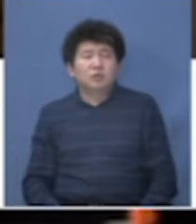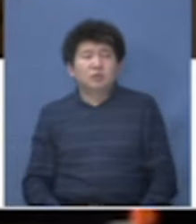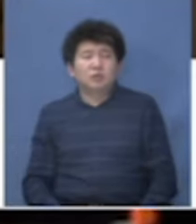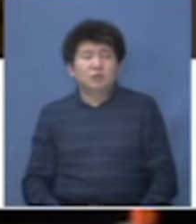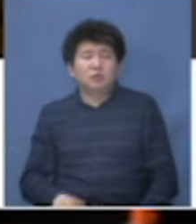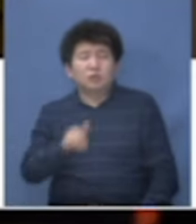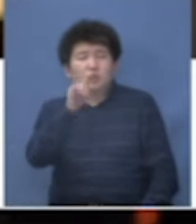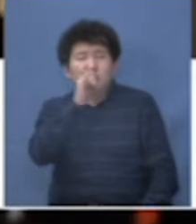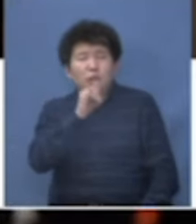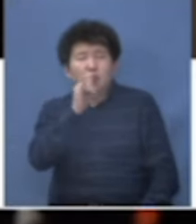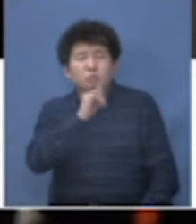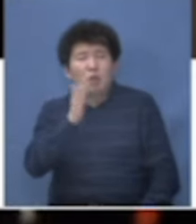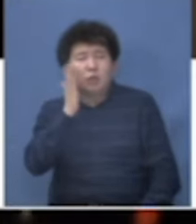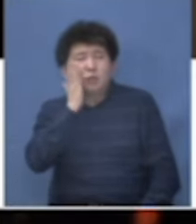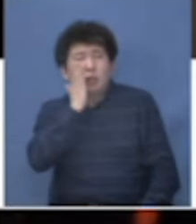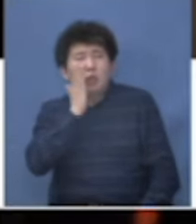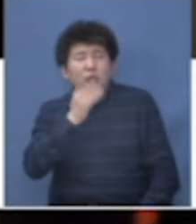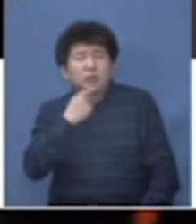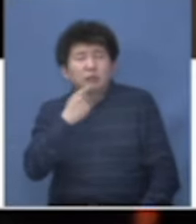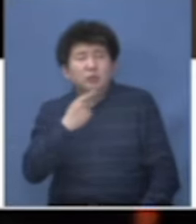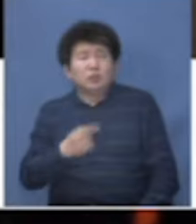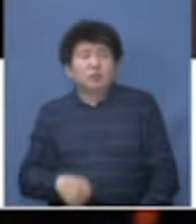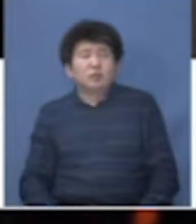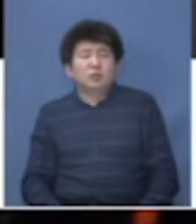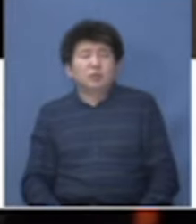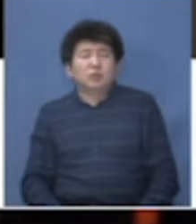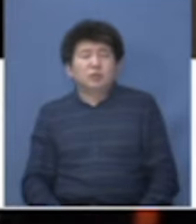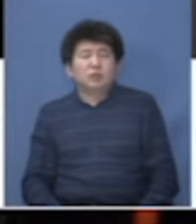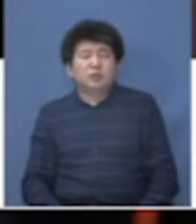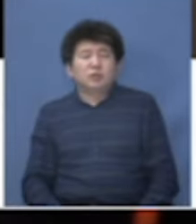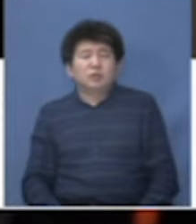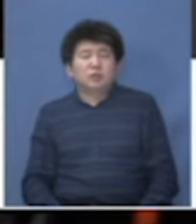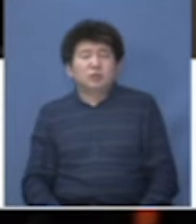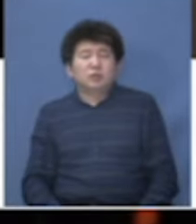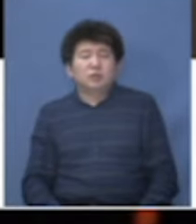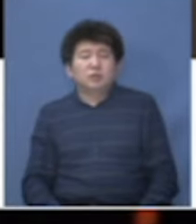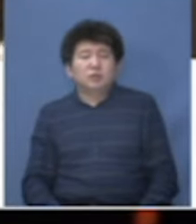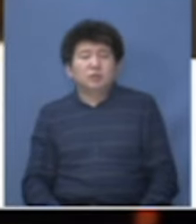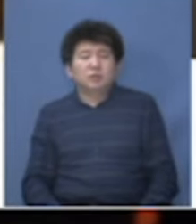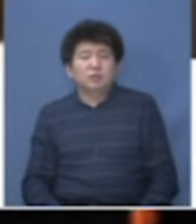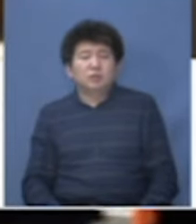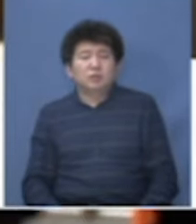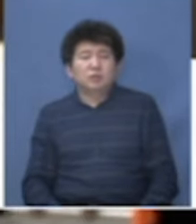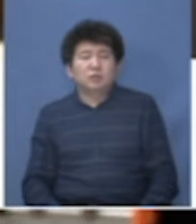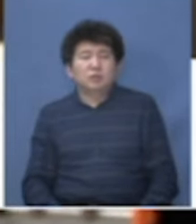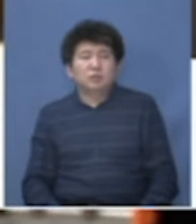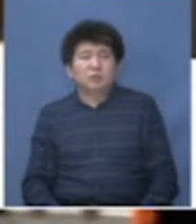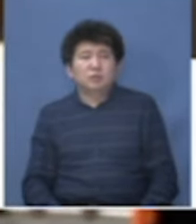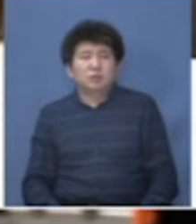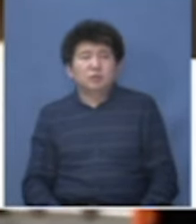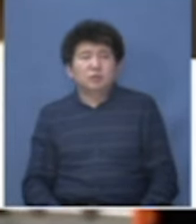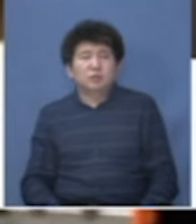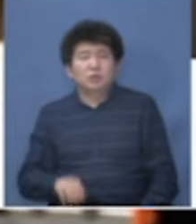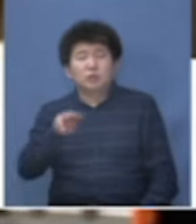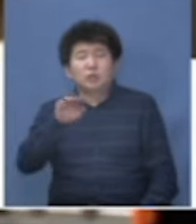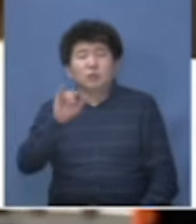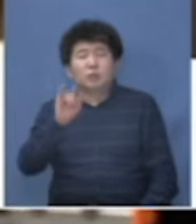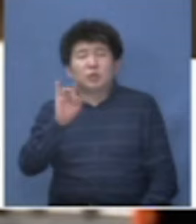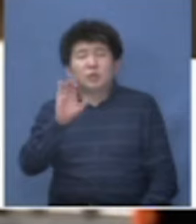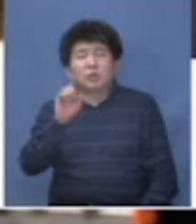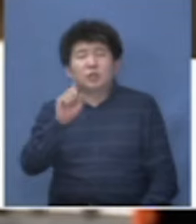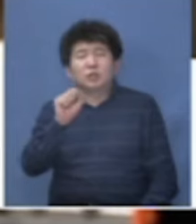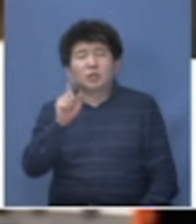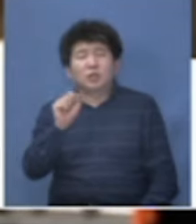үш күн бұрын осы әріптесім Аманжол Мырзахан деген жігіт бар. Екеміз отырып келісіп,